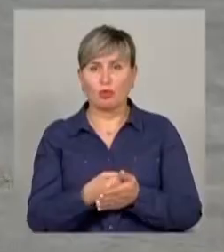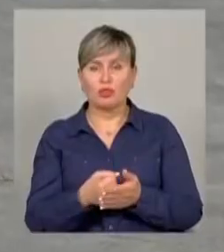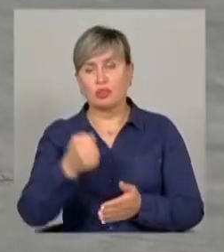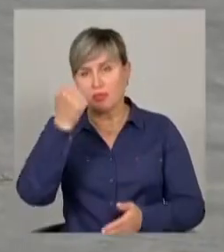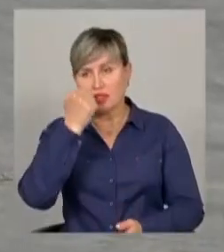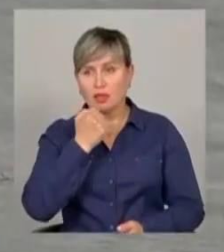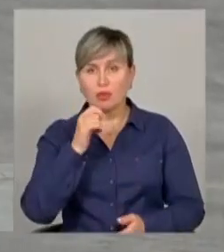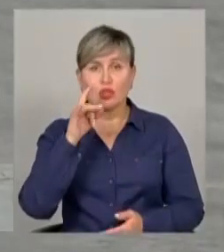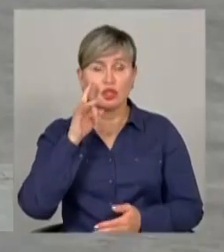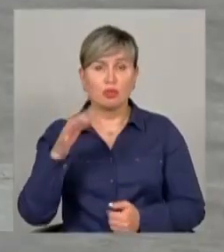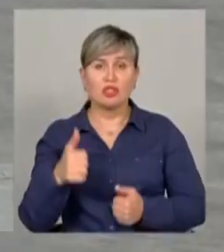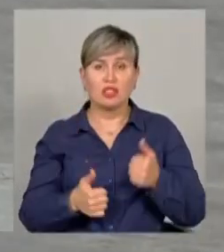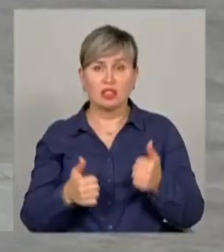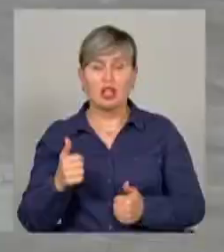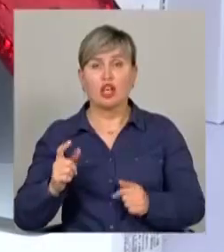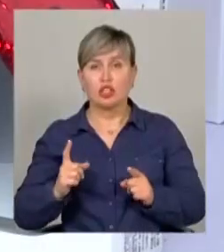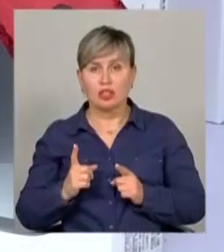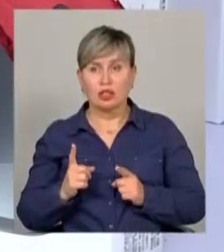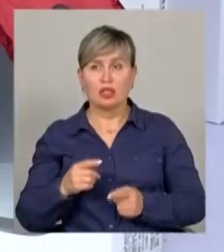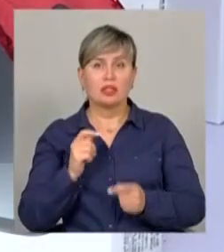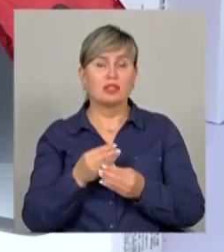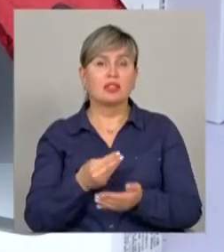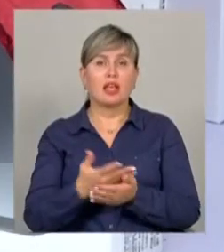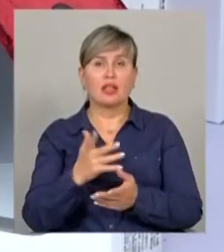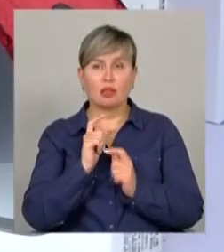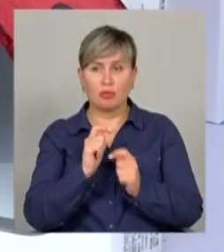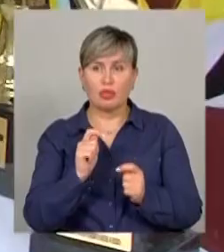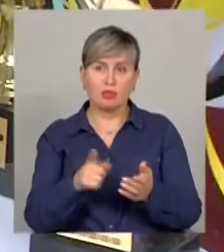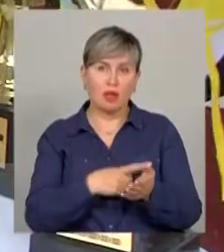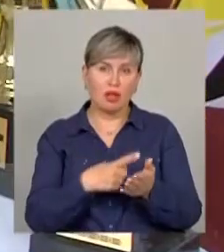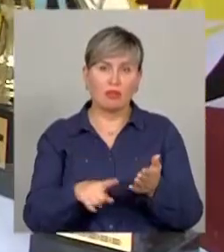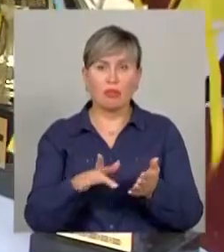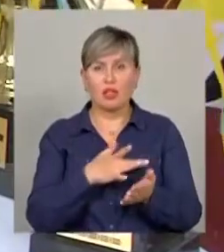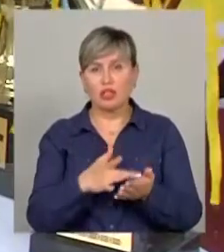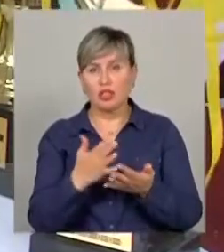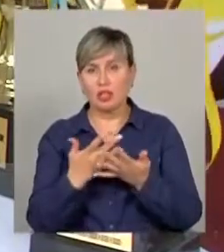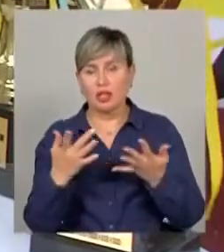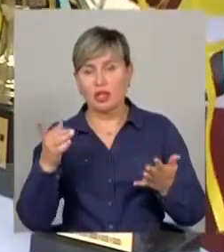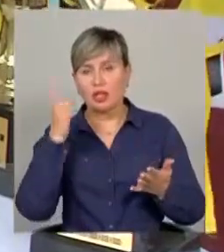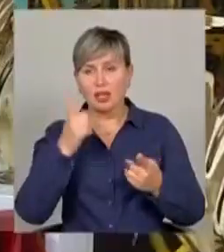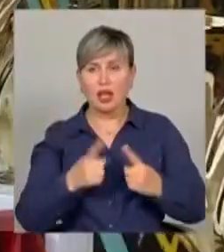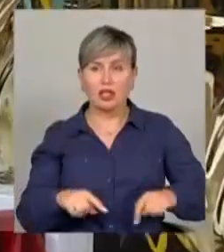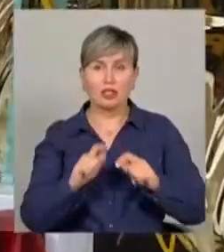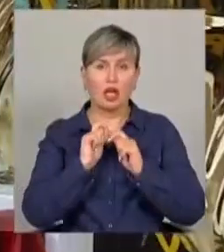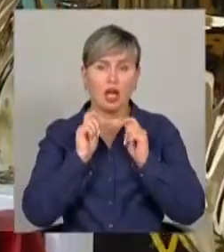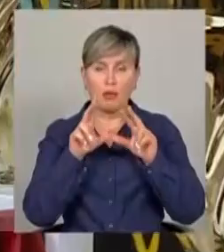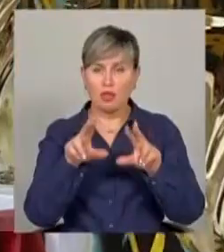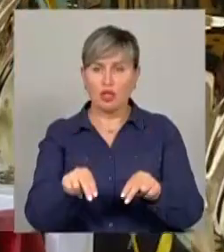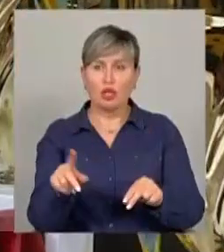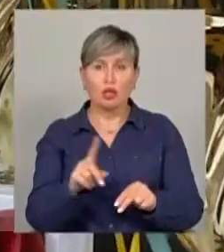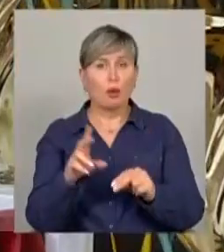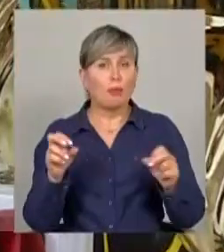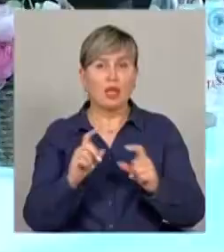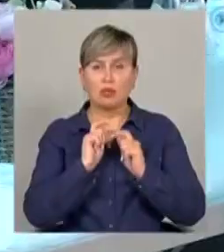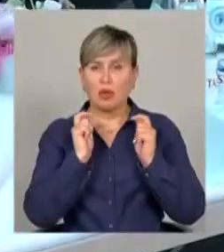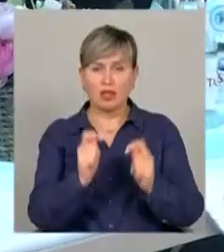Спасибо. Чемпионов состязаний ожидают ценные призы – смартфоны, планшеты и другие награды. Организаторы пообещали, что без подарков